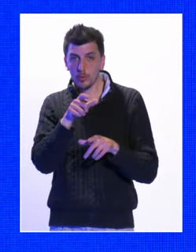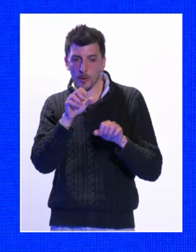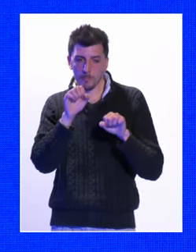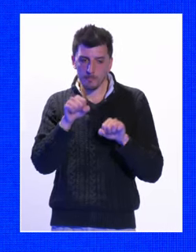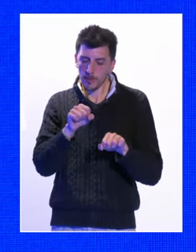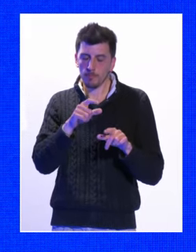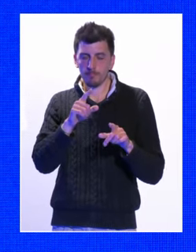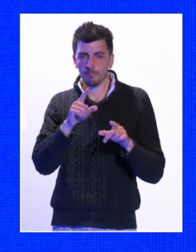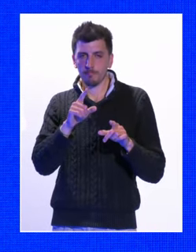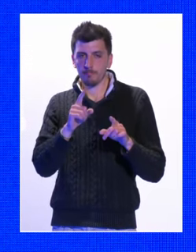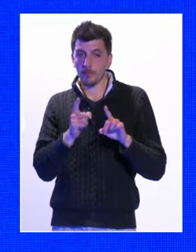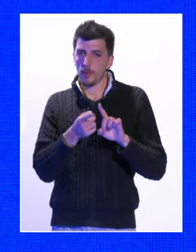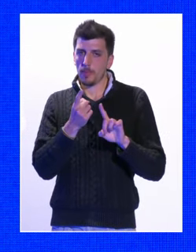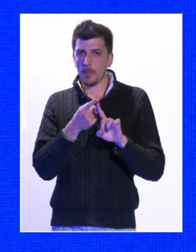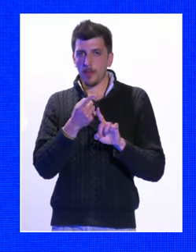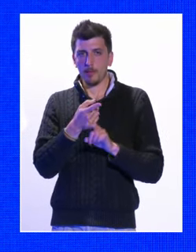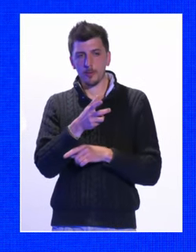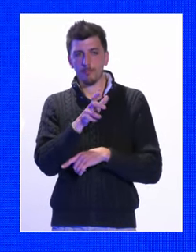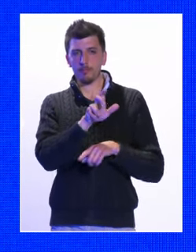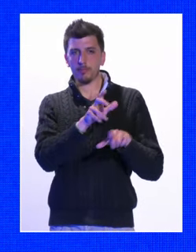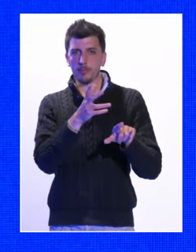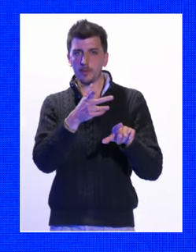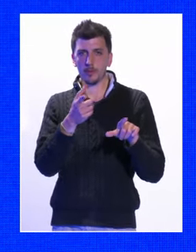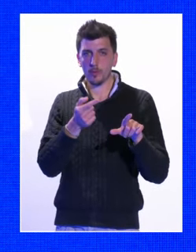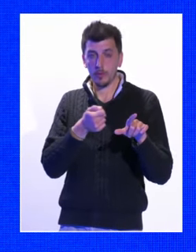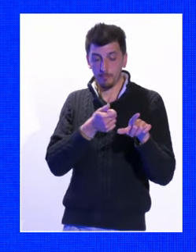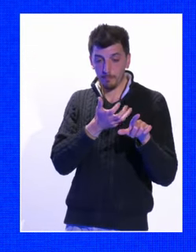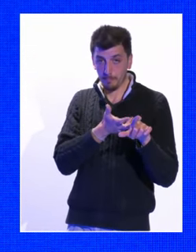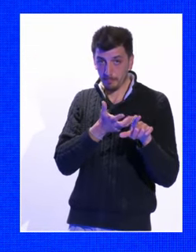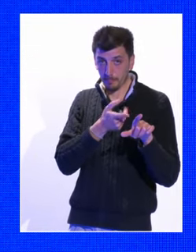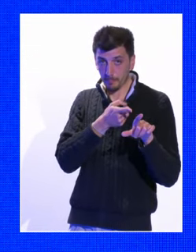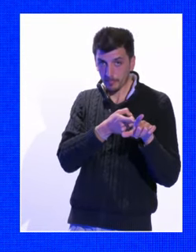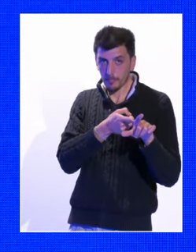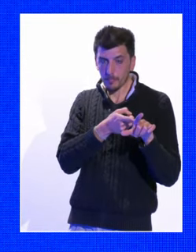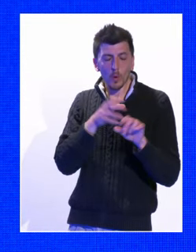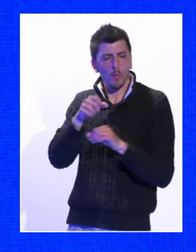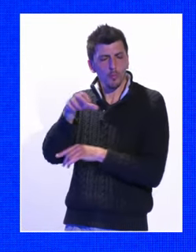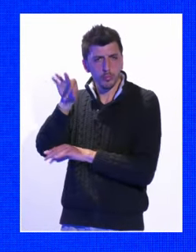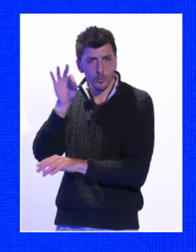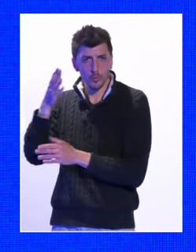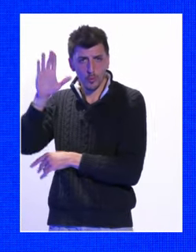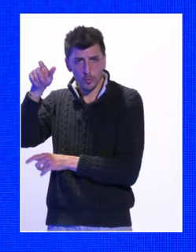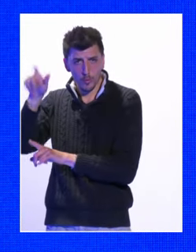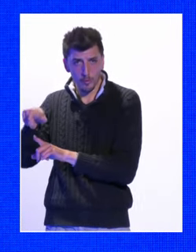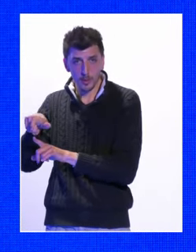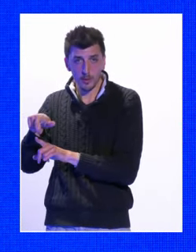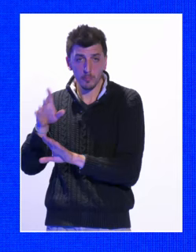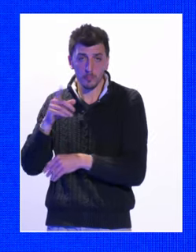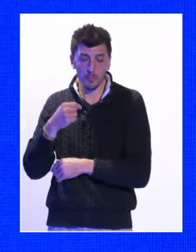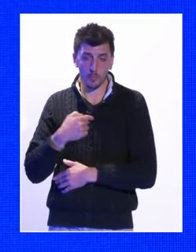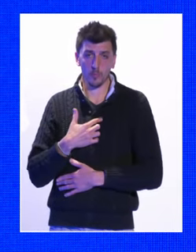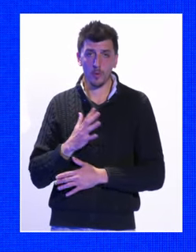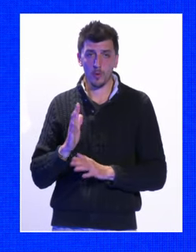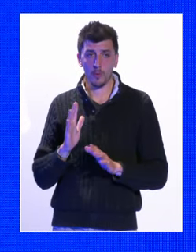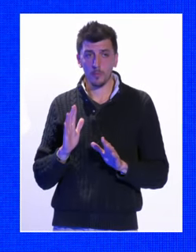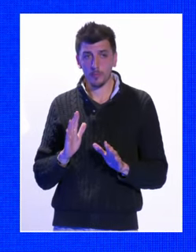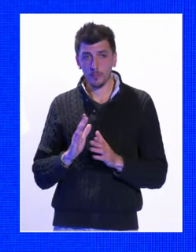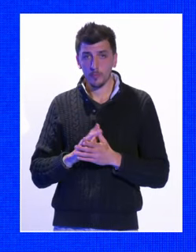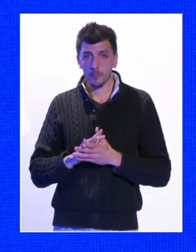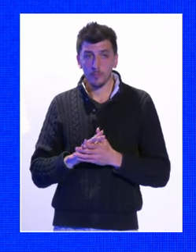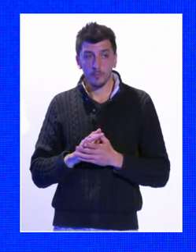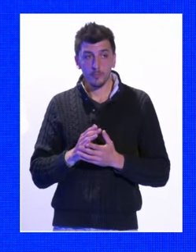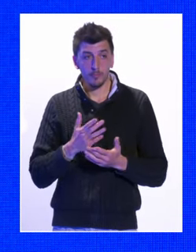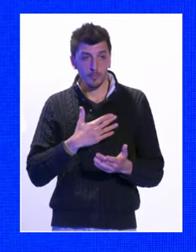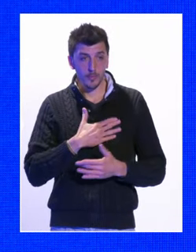tâche si importante qu'il serait la sienne. Il aurait pu faire un autre choix. Pour ma part, cher